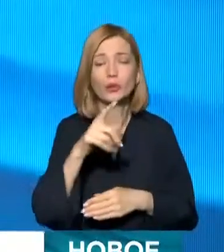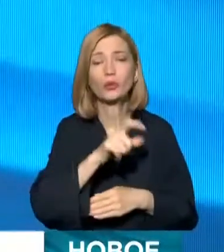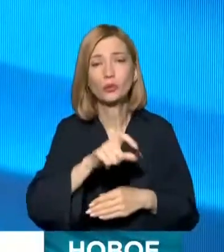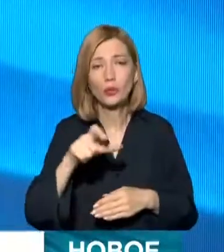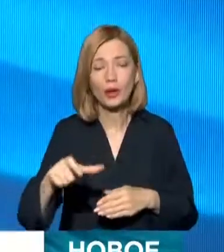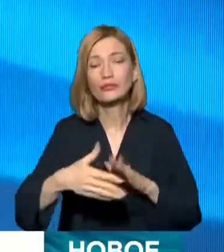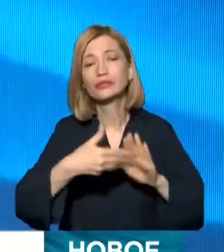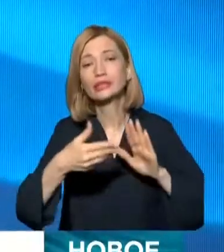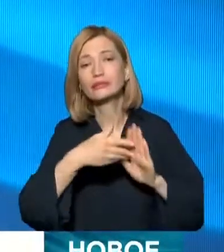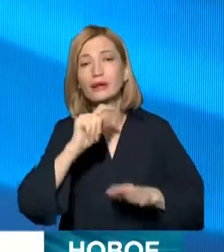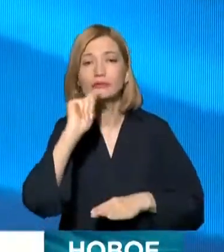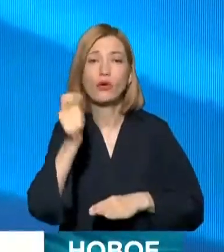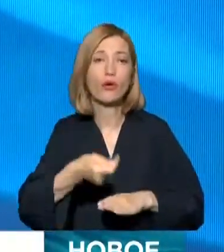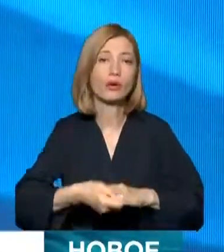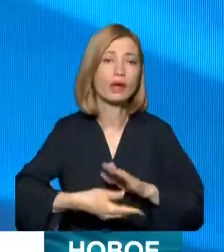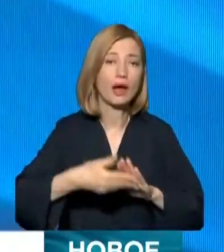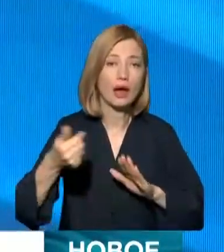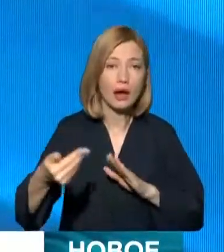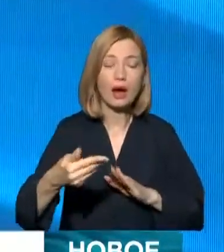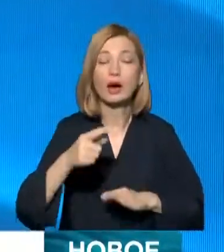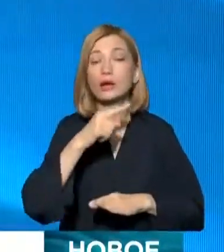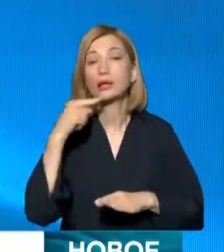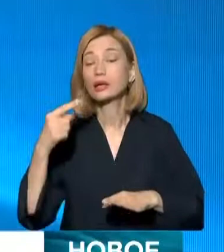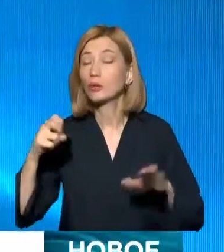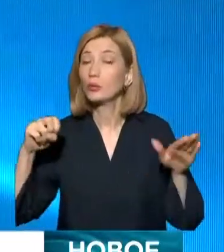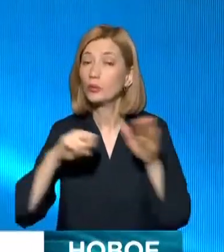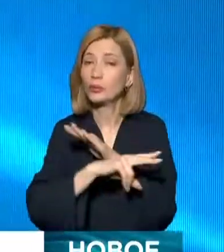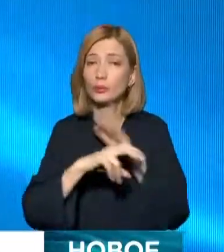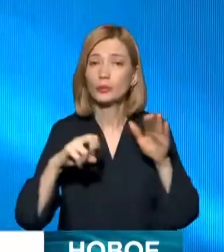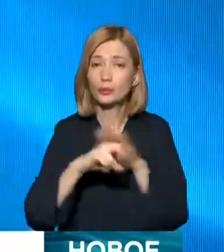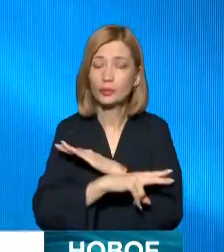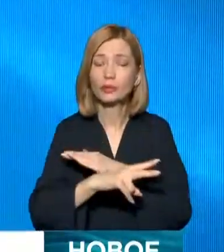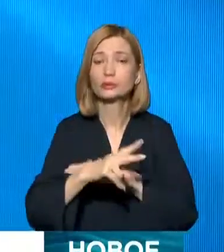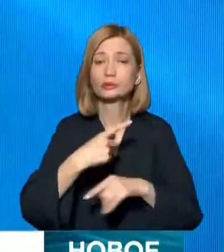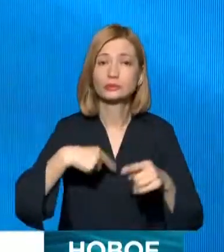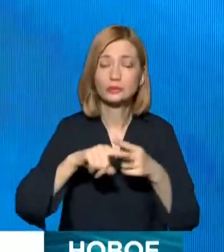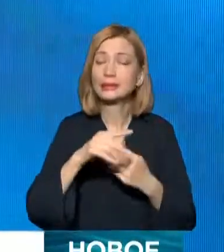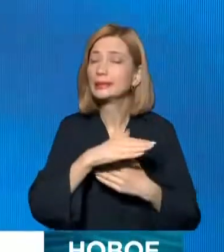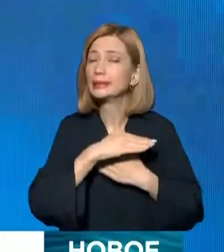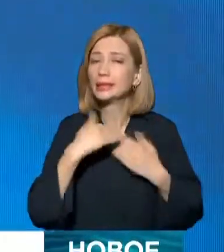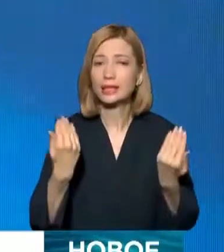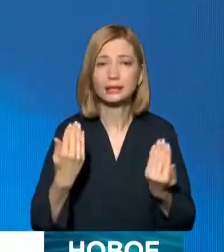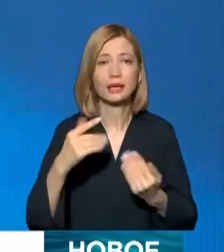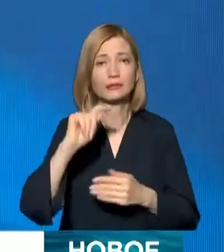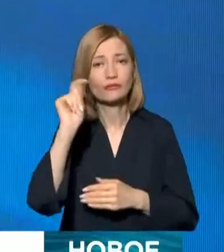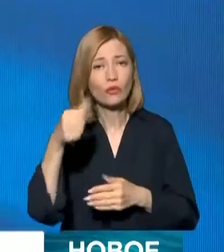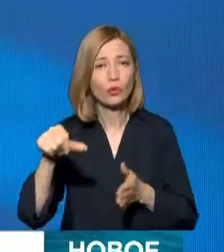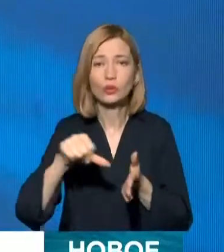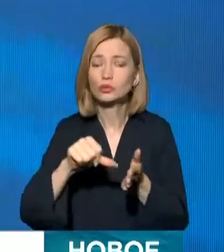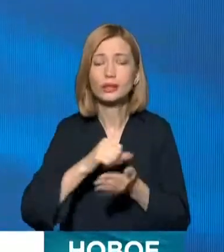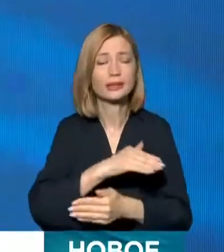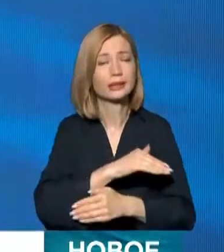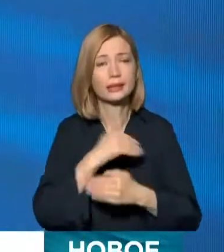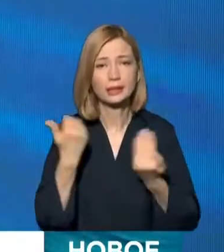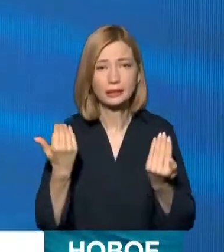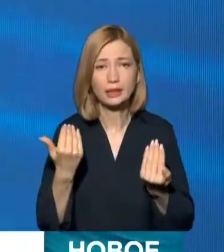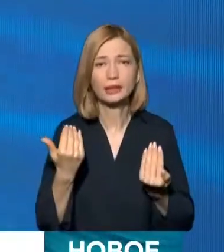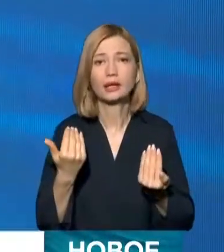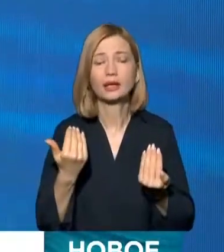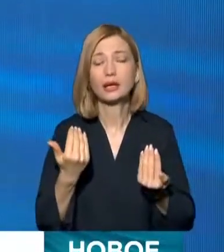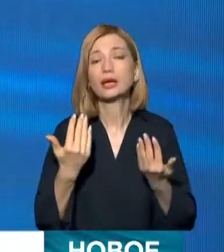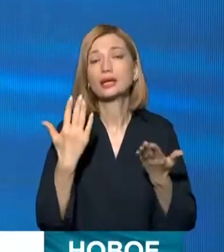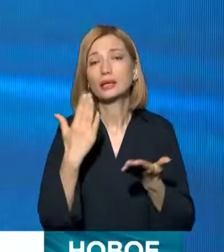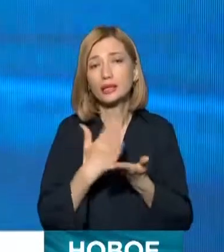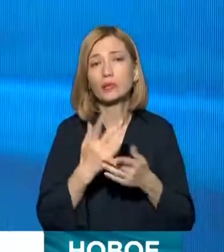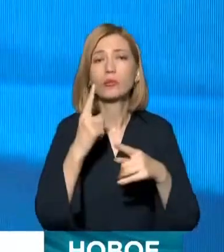можем сказать, да, все-таки это бегство россиян, допустим, которые не хотят участвовать в этом конфликте. Здесь есть и